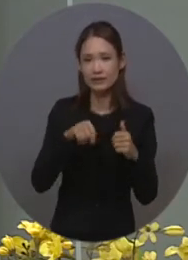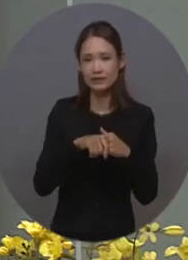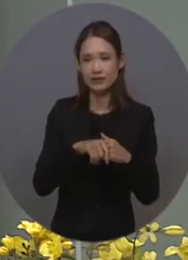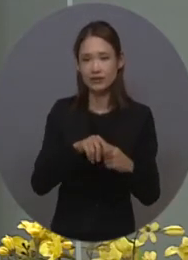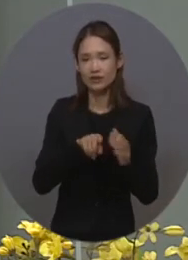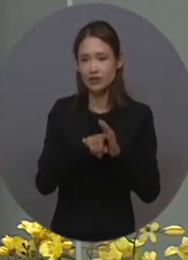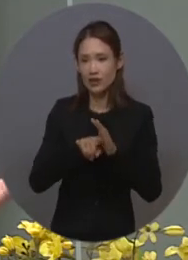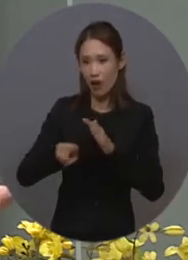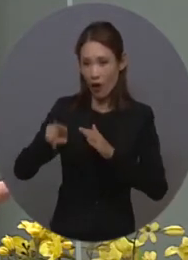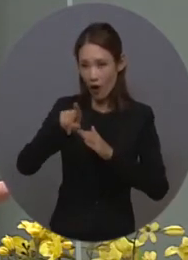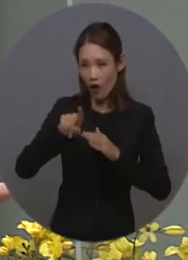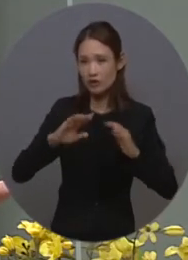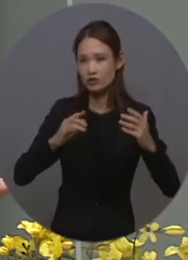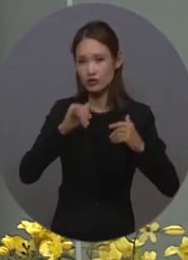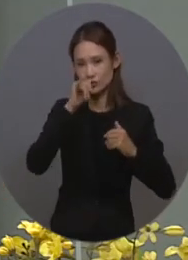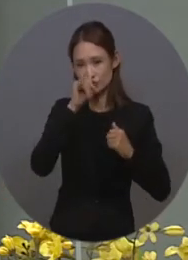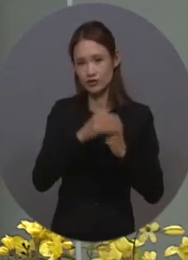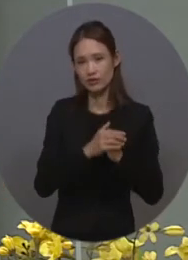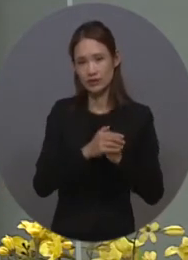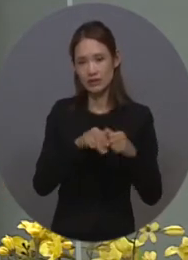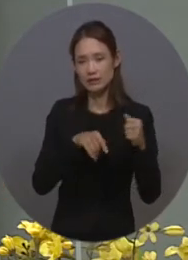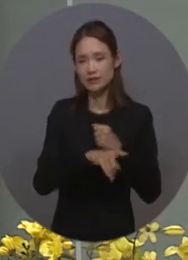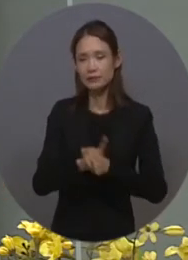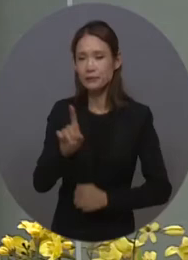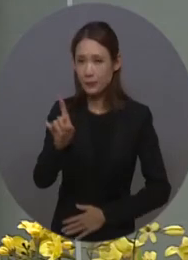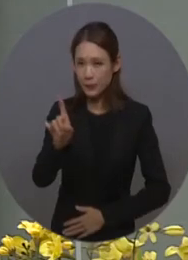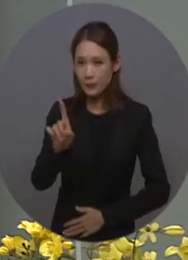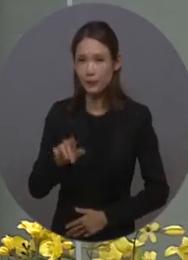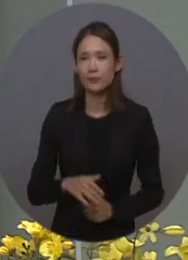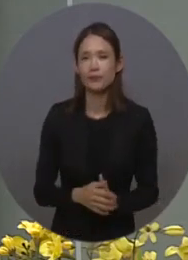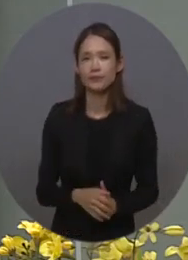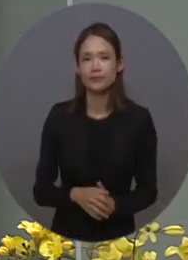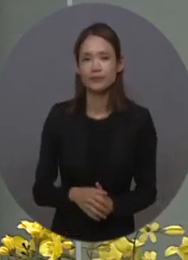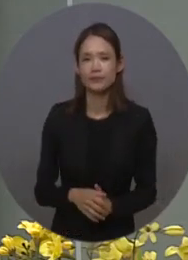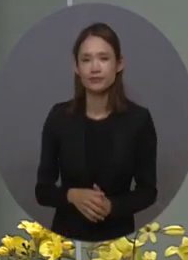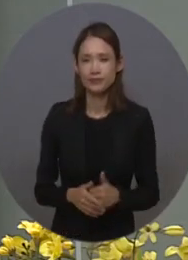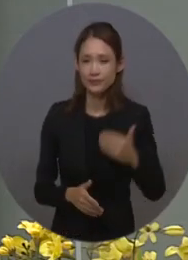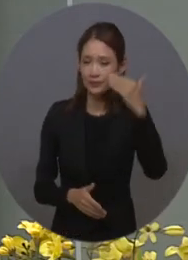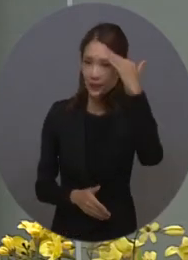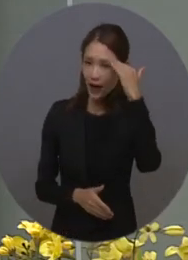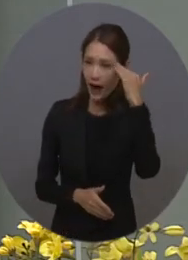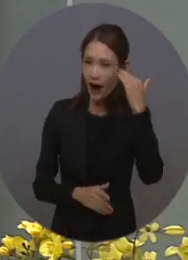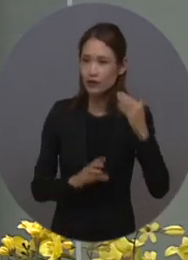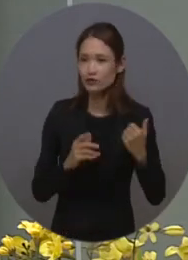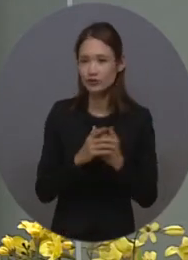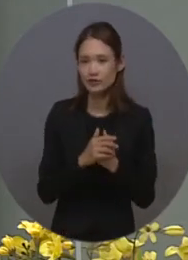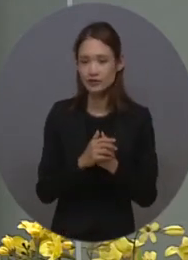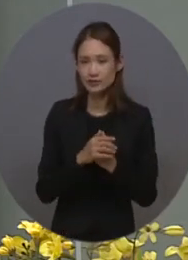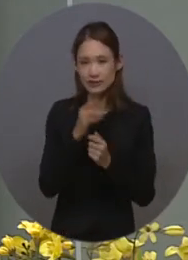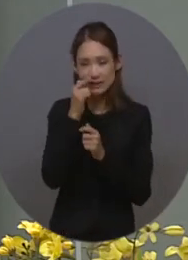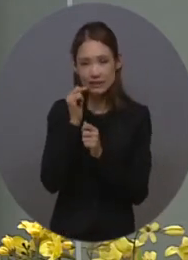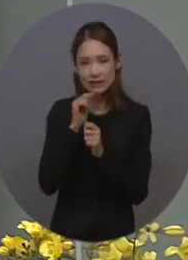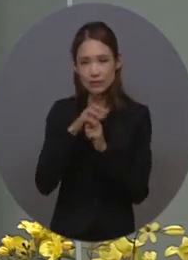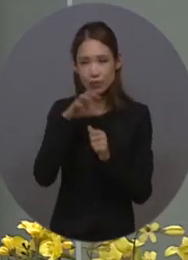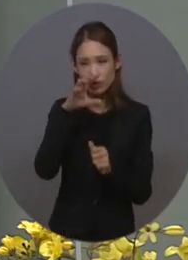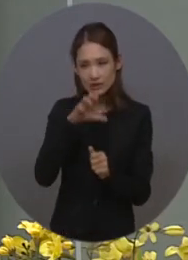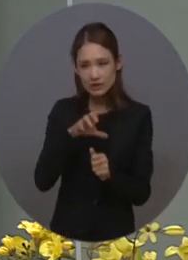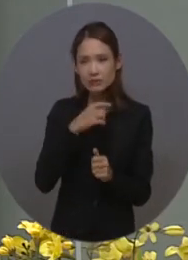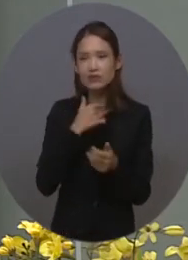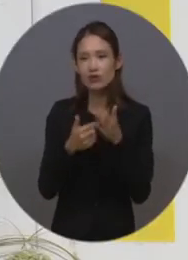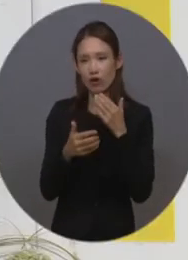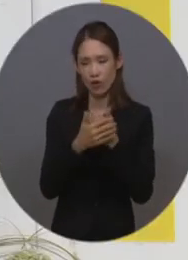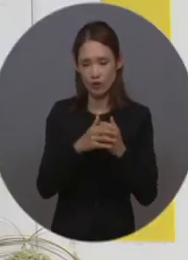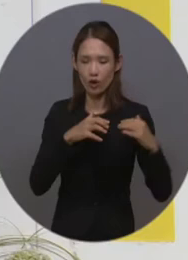됐는데 의미가 클 것 같은데 어떤 의미를 담고 있나요? 네, 우리나라가 뭐 식민지 경험도 하고 네.